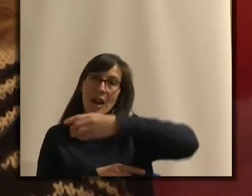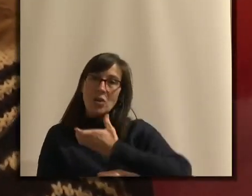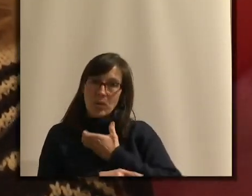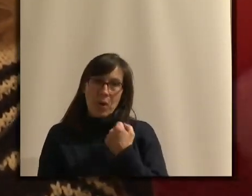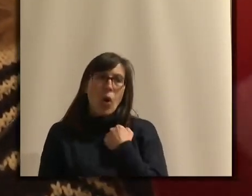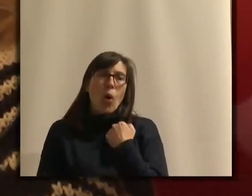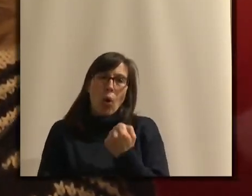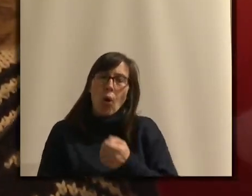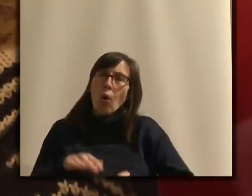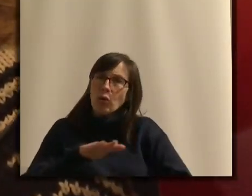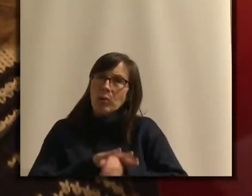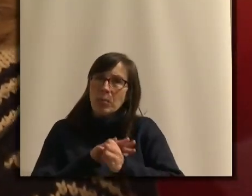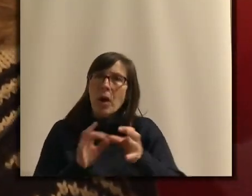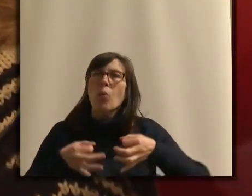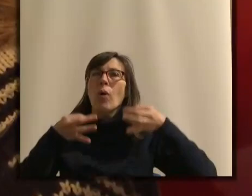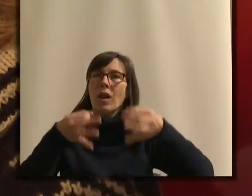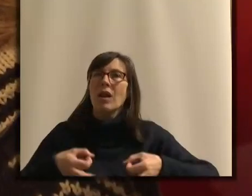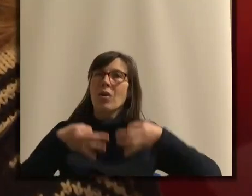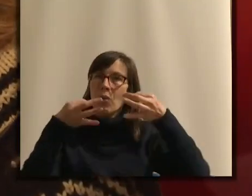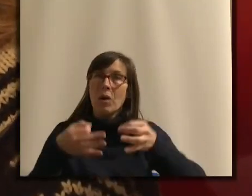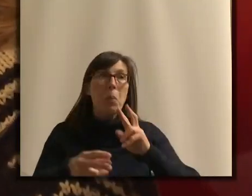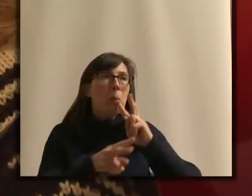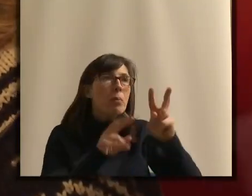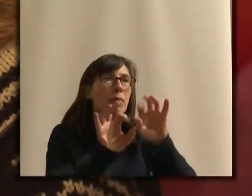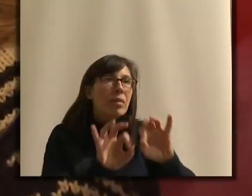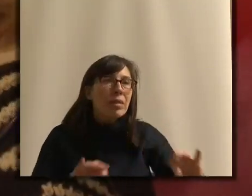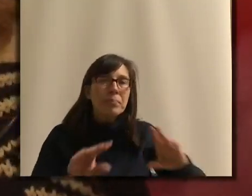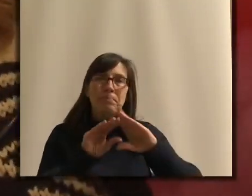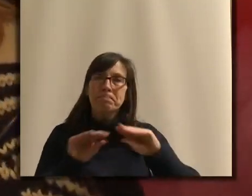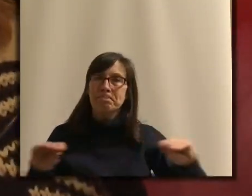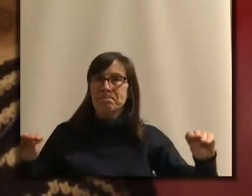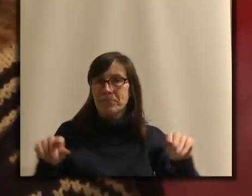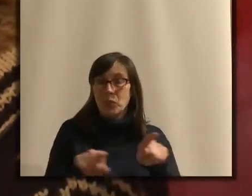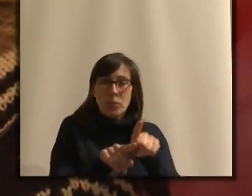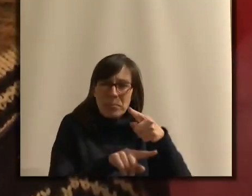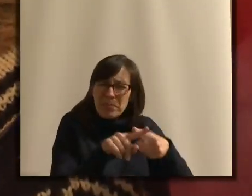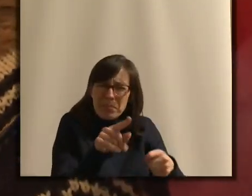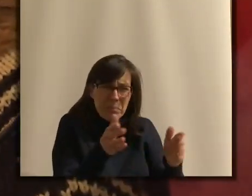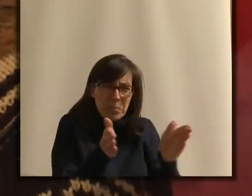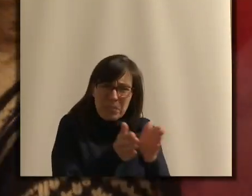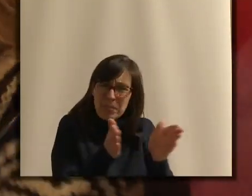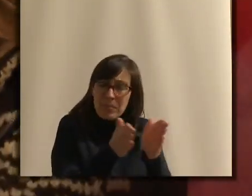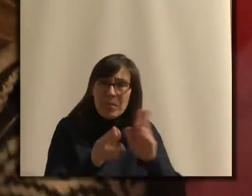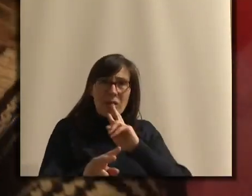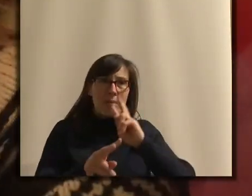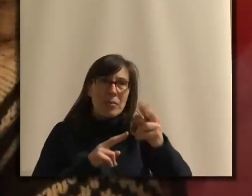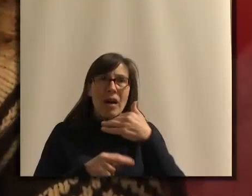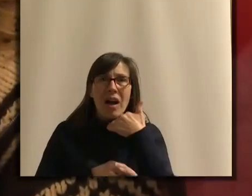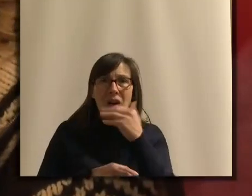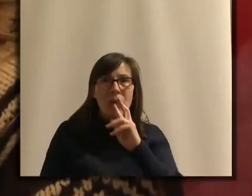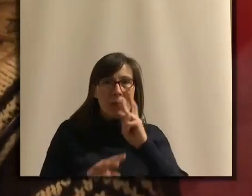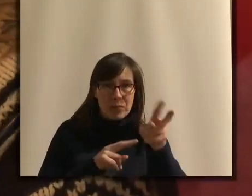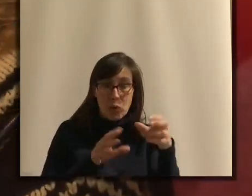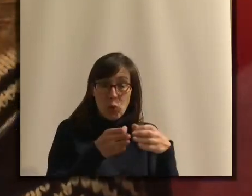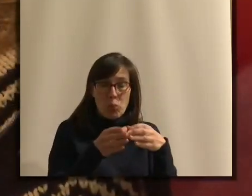ferma i decisiva que tot continuï igual. No donen resposta a una part, malgrat que és molt minoritària, de la població trans de Vic,